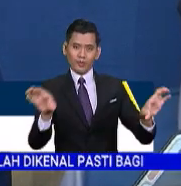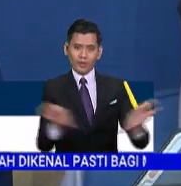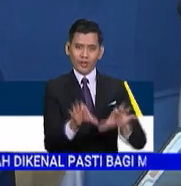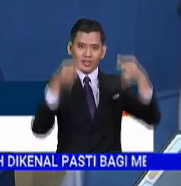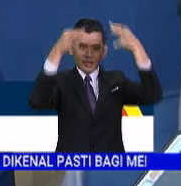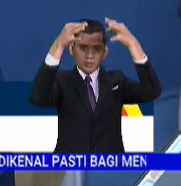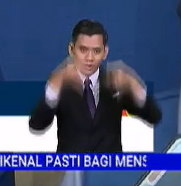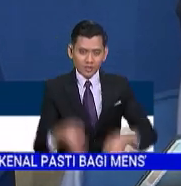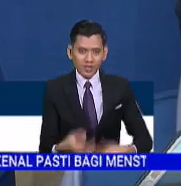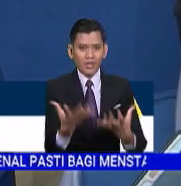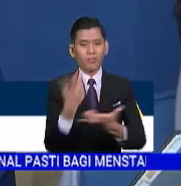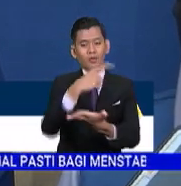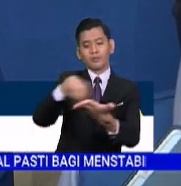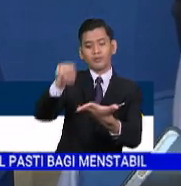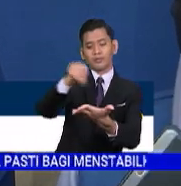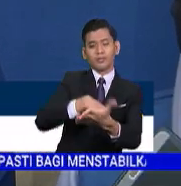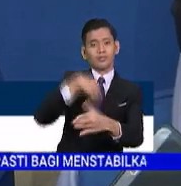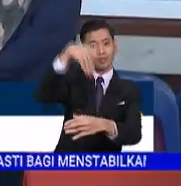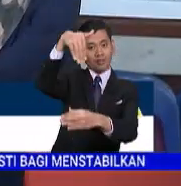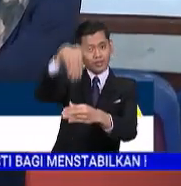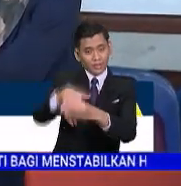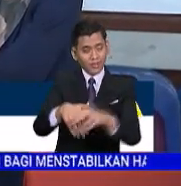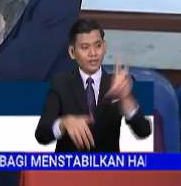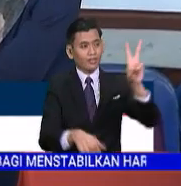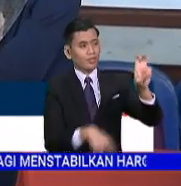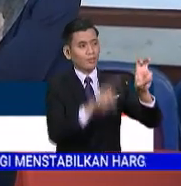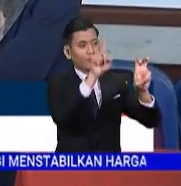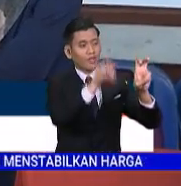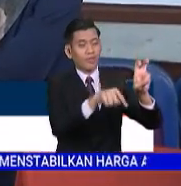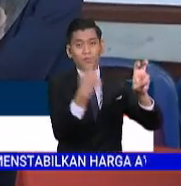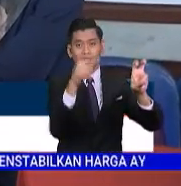apabila mengundi pada 20 hari bulan November nanti.